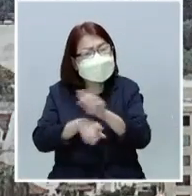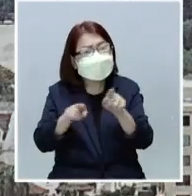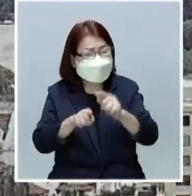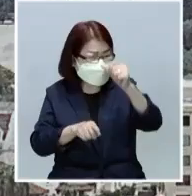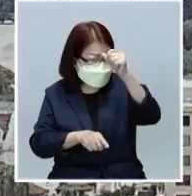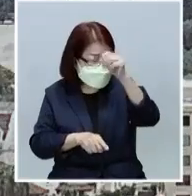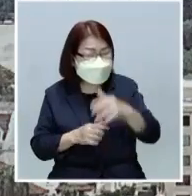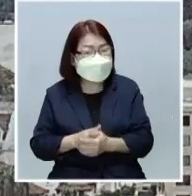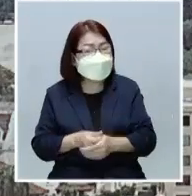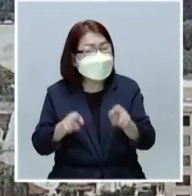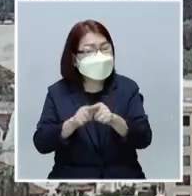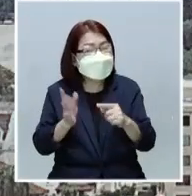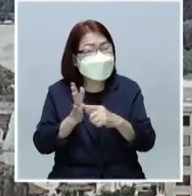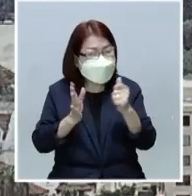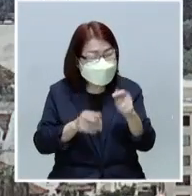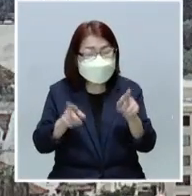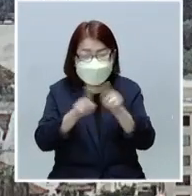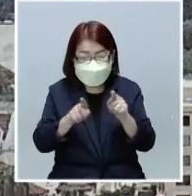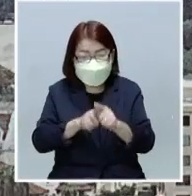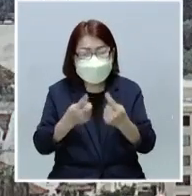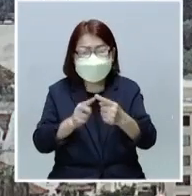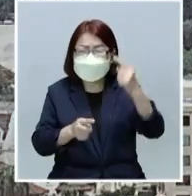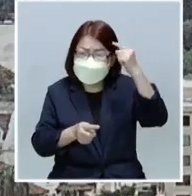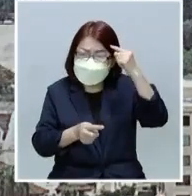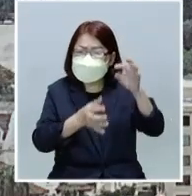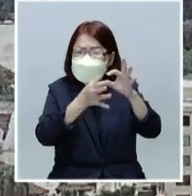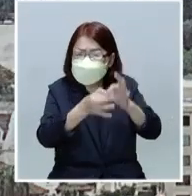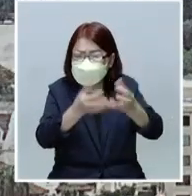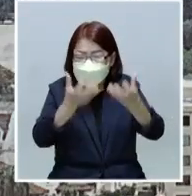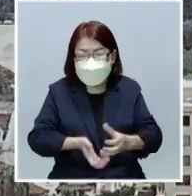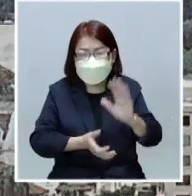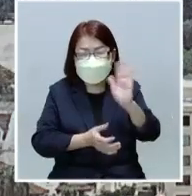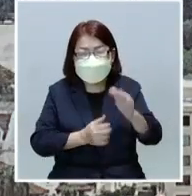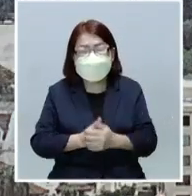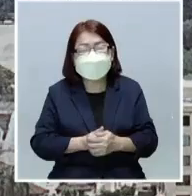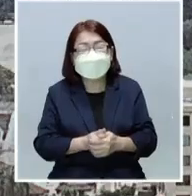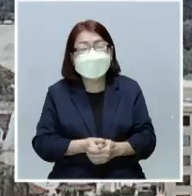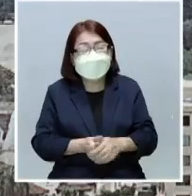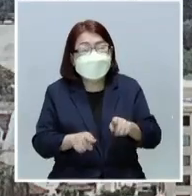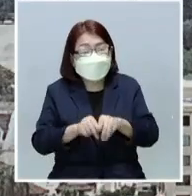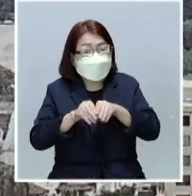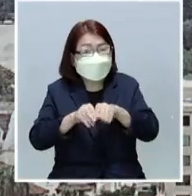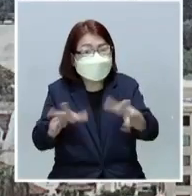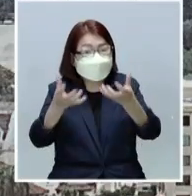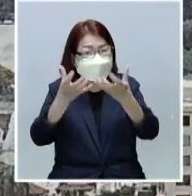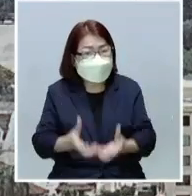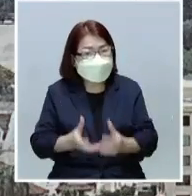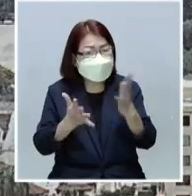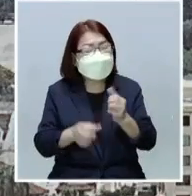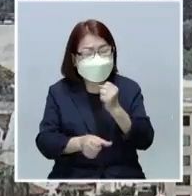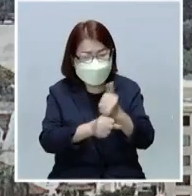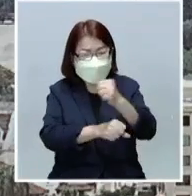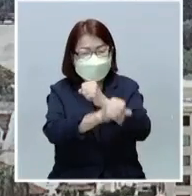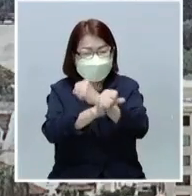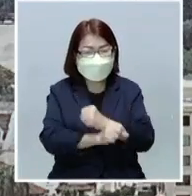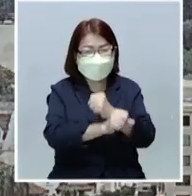าและอัลฟาในบางตำแหน่งแต่พบว่ายังไม่น่ากังวลค่ะเพราะเชื่อว่าการระบาดนั้นจะไม่รุนแรงเท่าและสามารถควบคุมสถาน